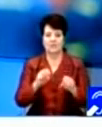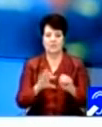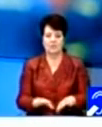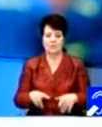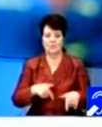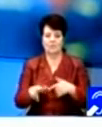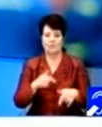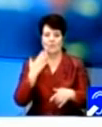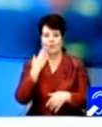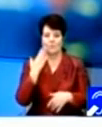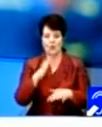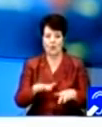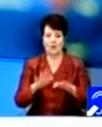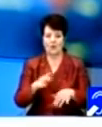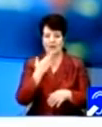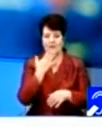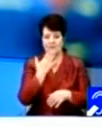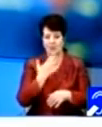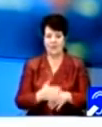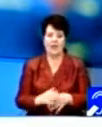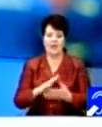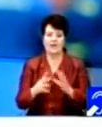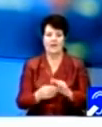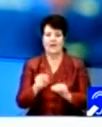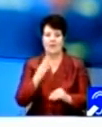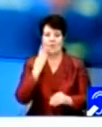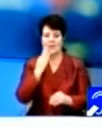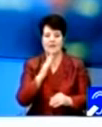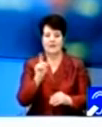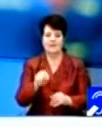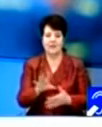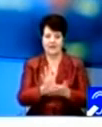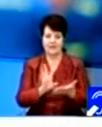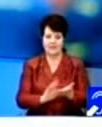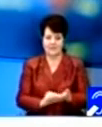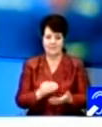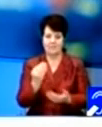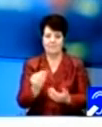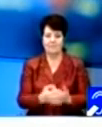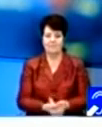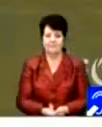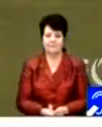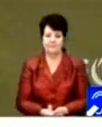fotbalului românesc, loturile naționale. Regele crede că România ar trebui să ia exemplu de la țările vestice.